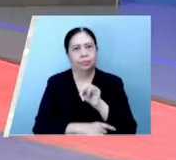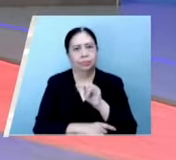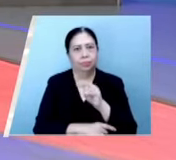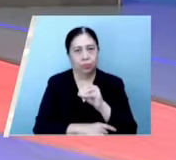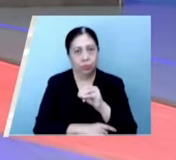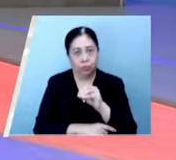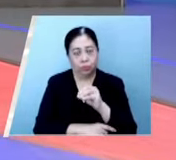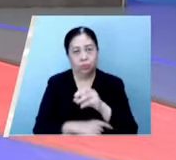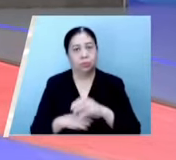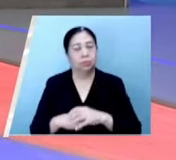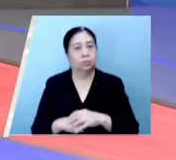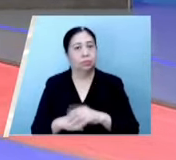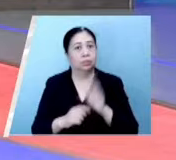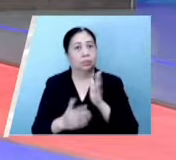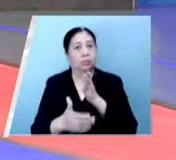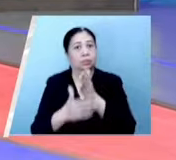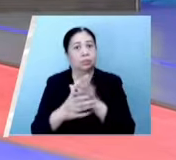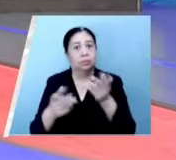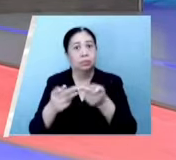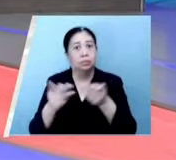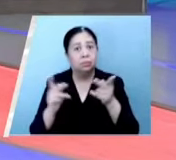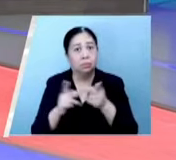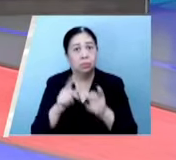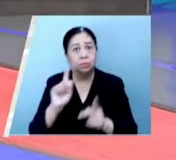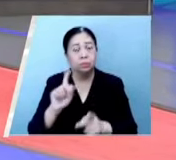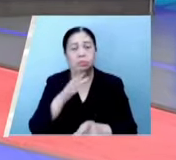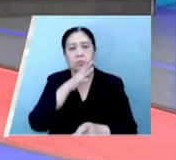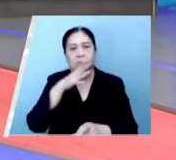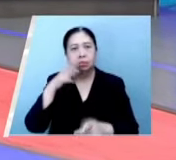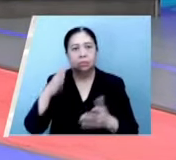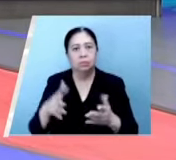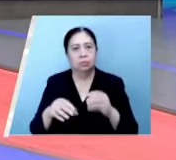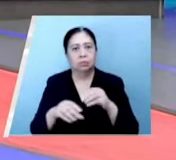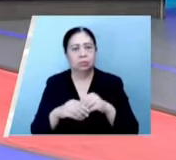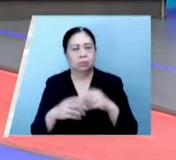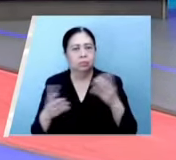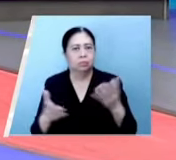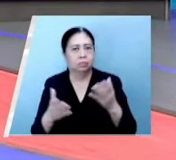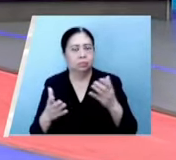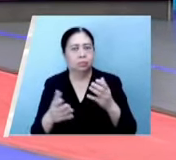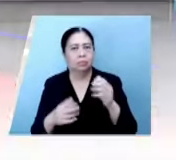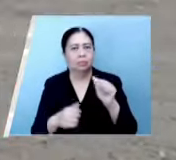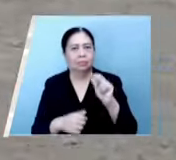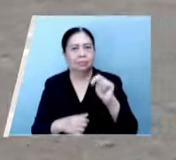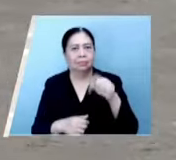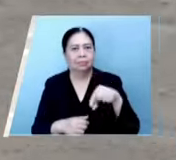namang tinunguhan, yung mga magsasaka sa Tobias Fournier sa Antique.